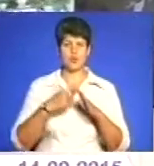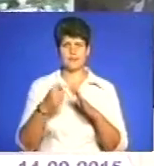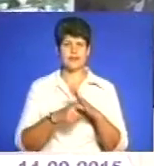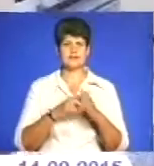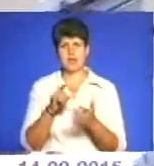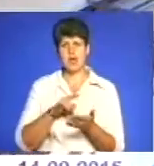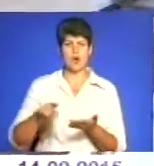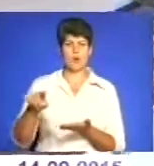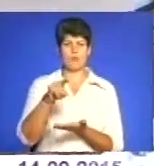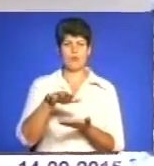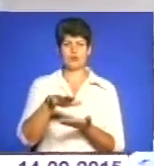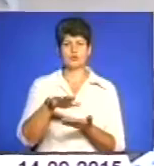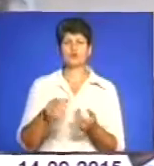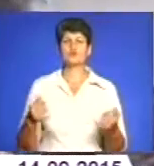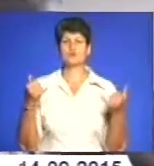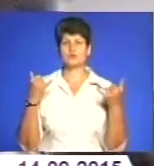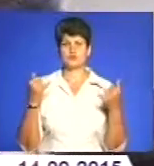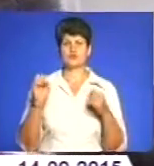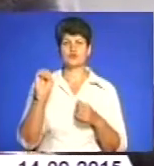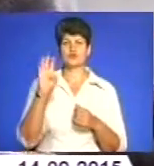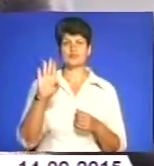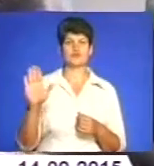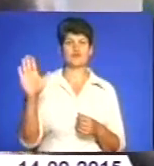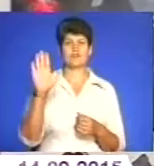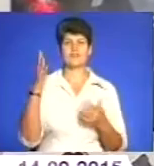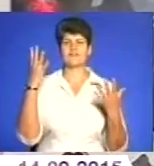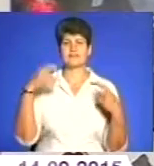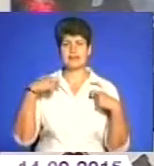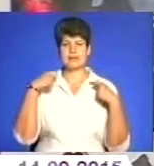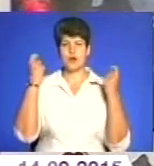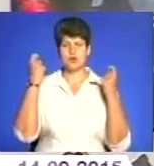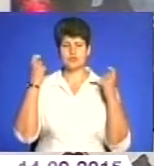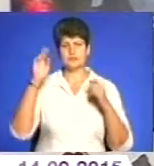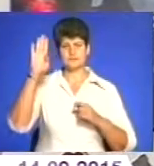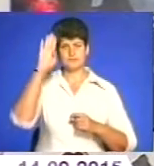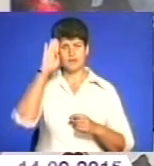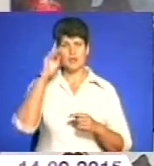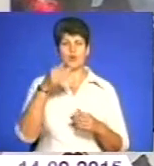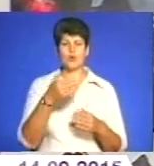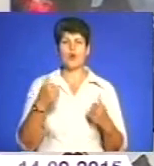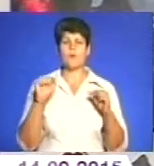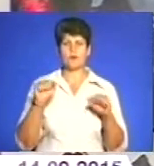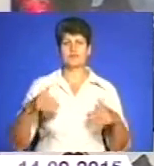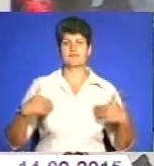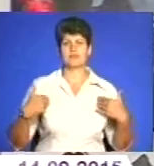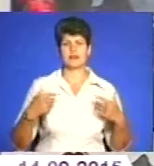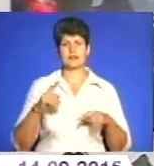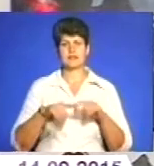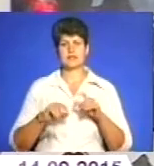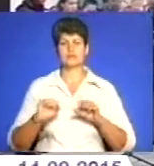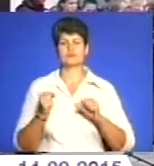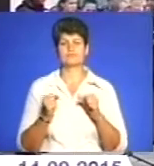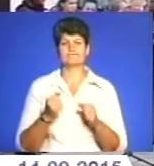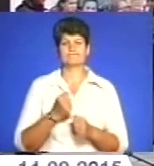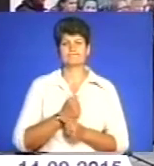аеропорт. Сьогодні, 14 вересня, у день народження героя, його могли б вітати рідні та друзі. На